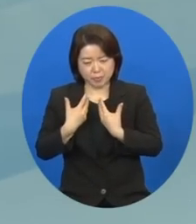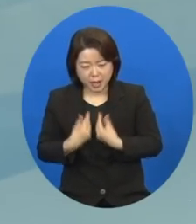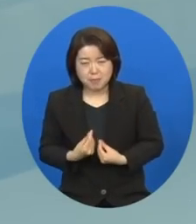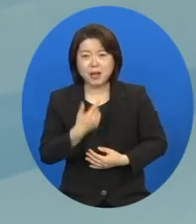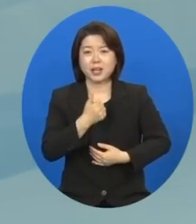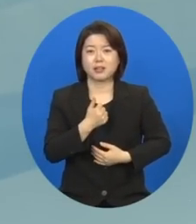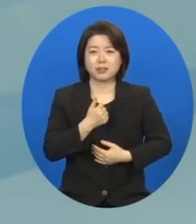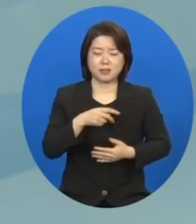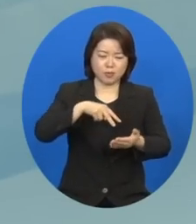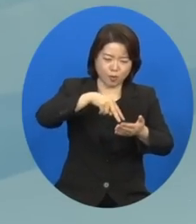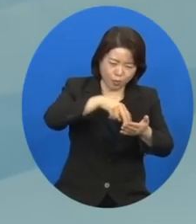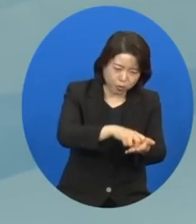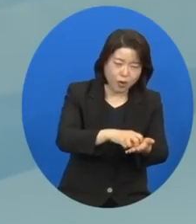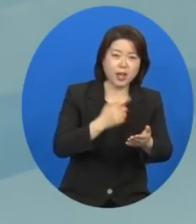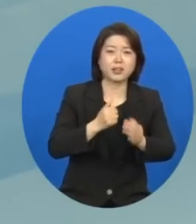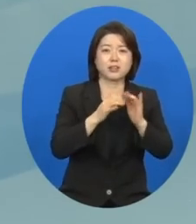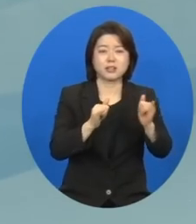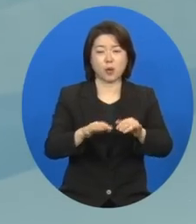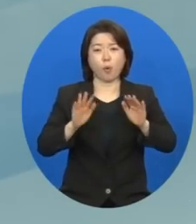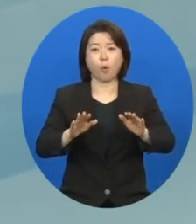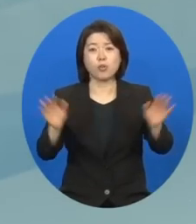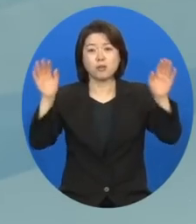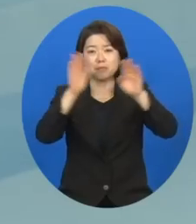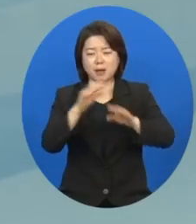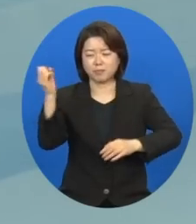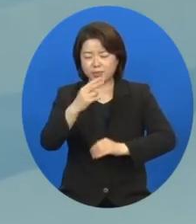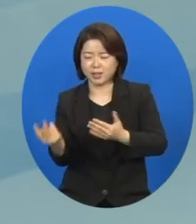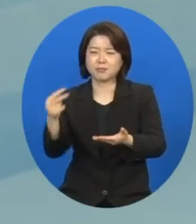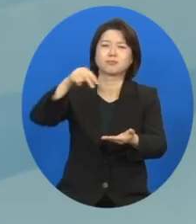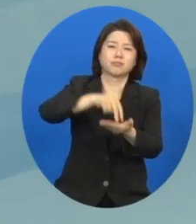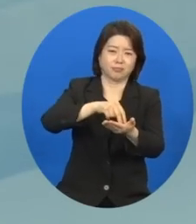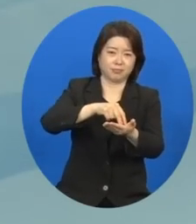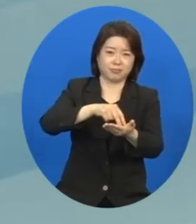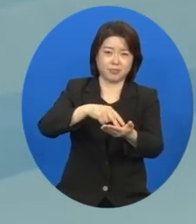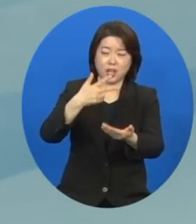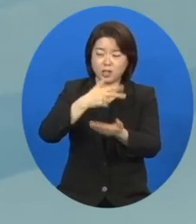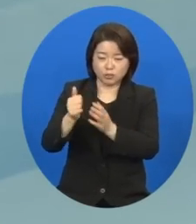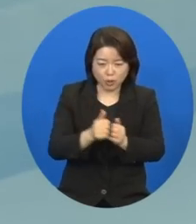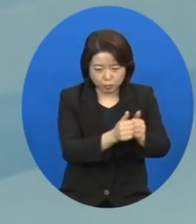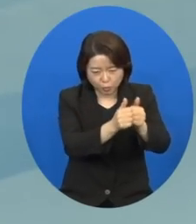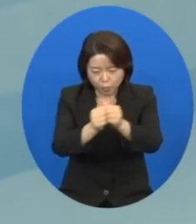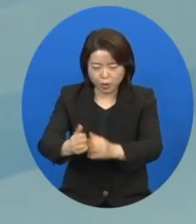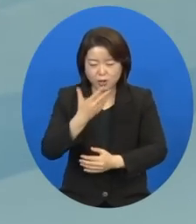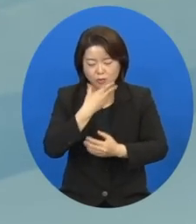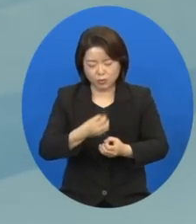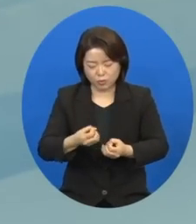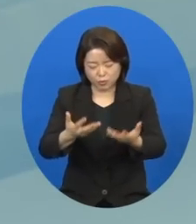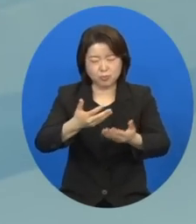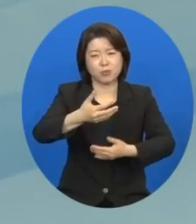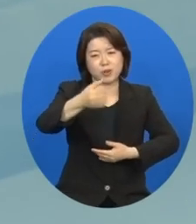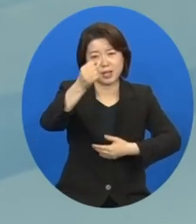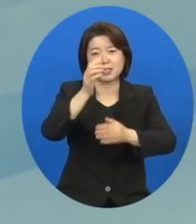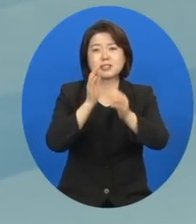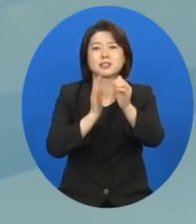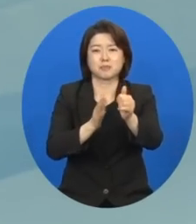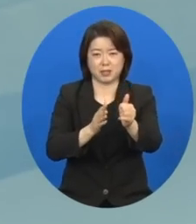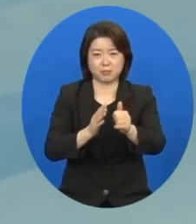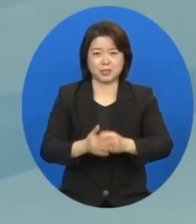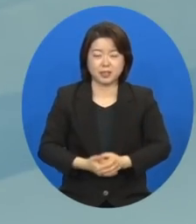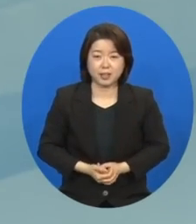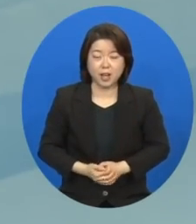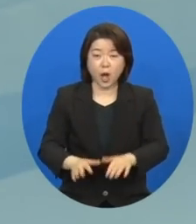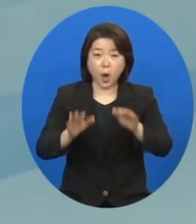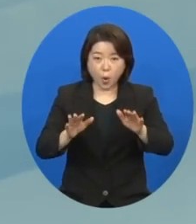분들 오늘 이 저녁에 다시 일어나셔서 주님과 동행하시는 축복을 누리시기를 하나님 진정으로 원합니다.